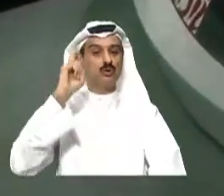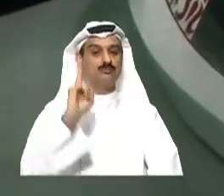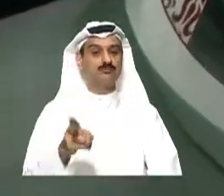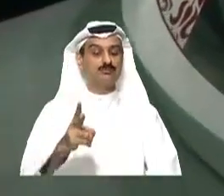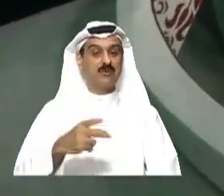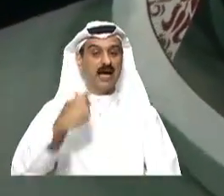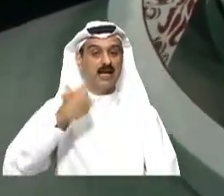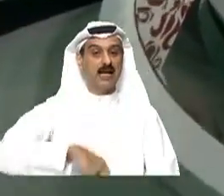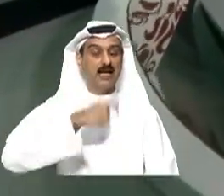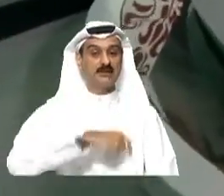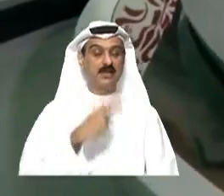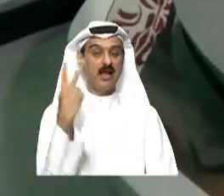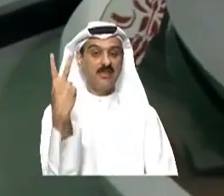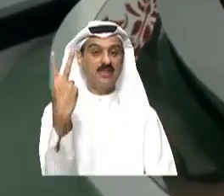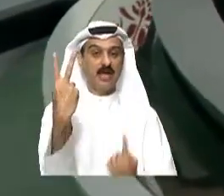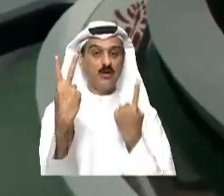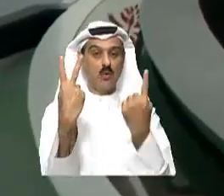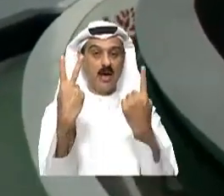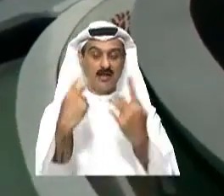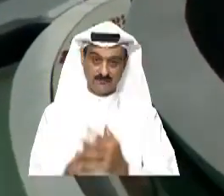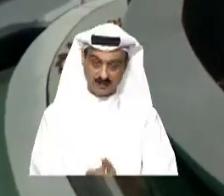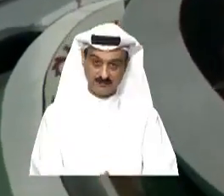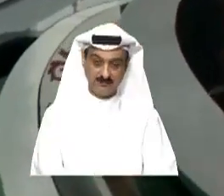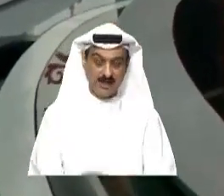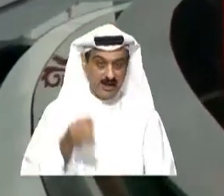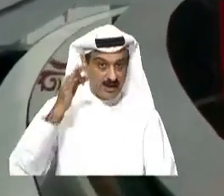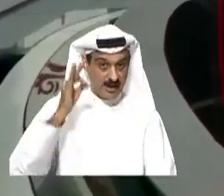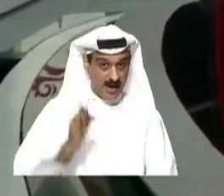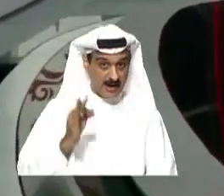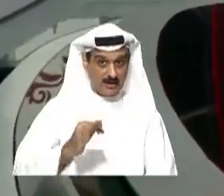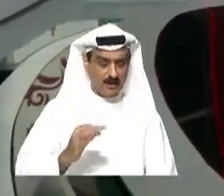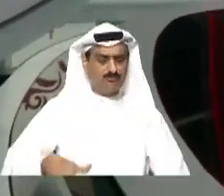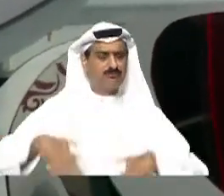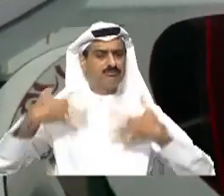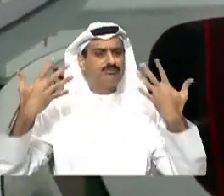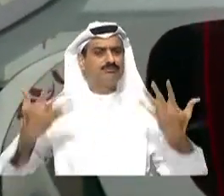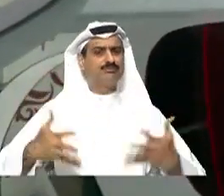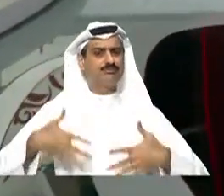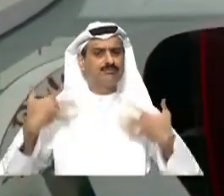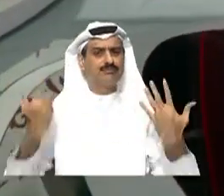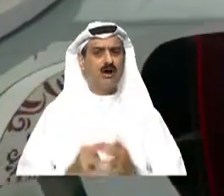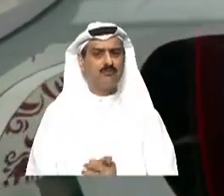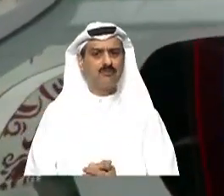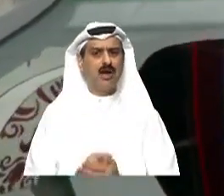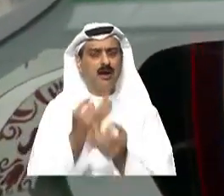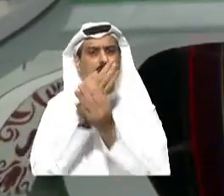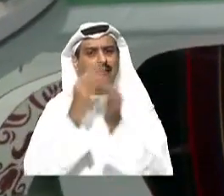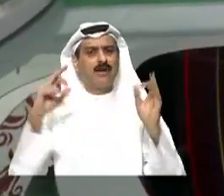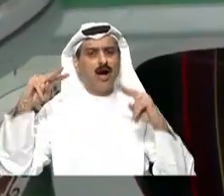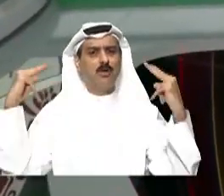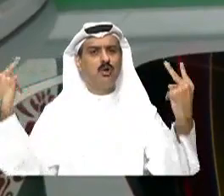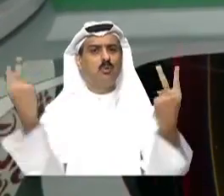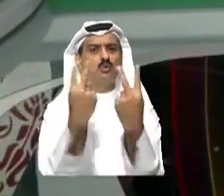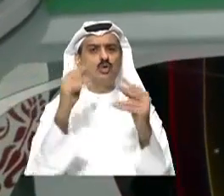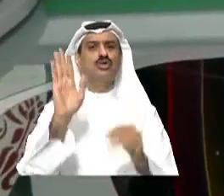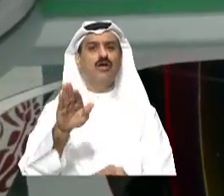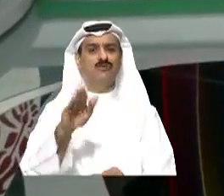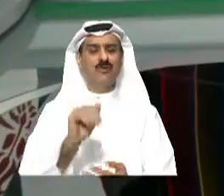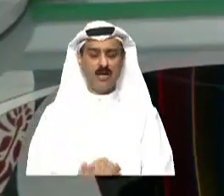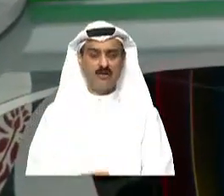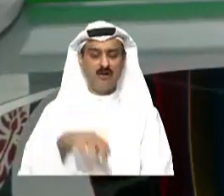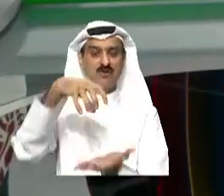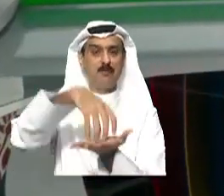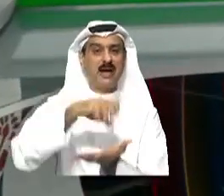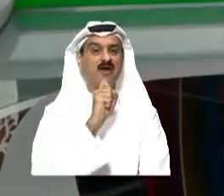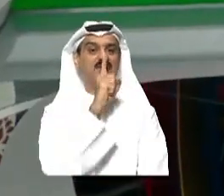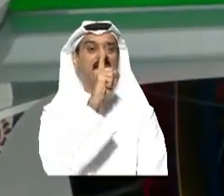الأرجنتيني بهدفين مقابل هدف. وأكيد يعني كان هناك فرحة كبيرة عاشتها جميع الجماهير المتواجدة على أرض